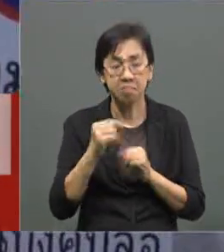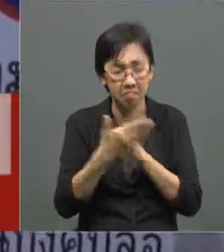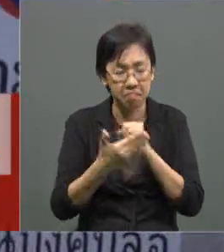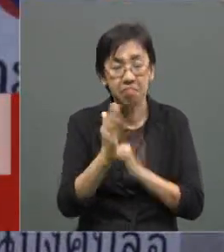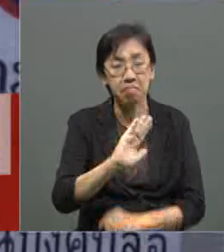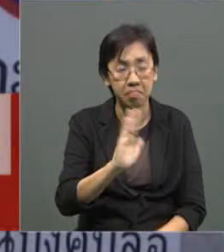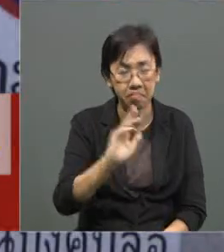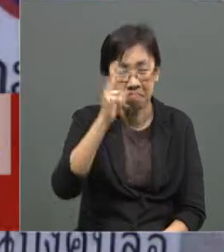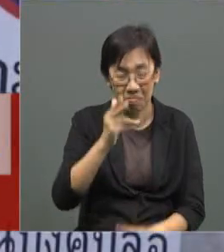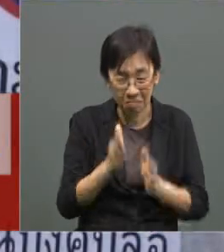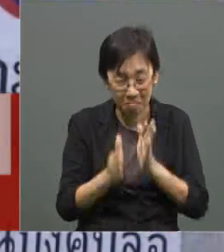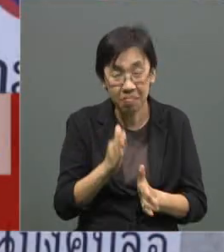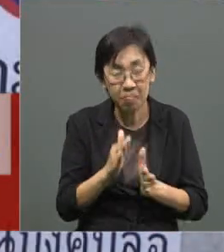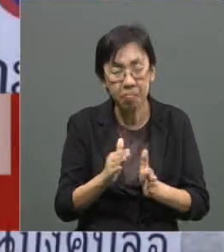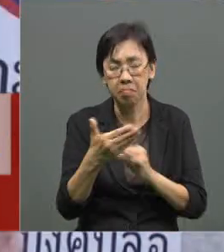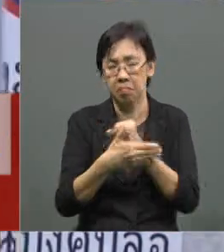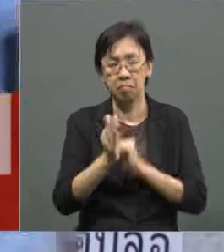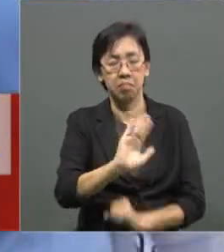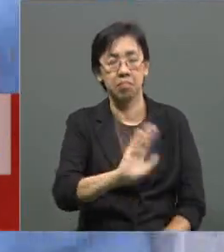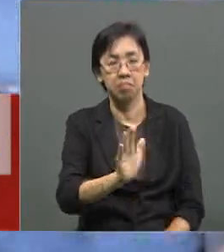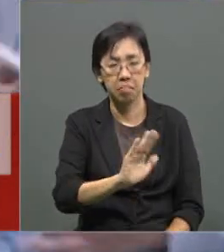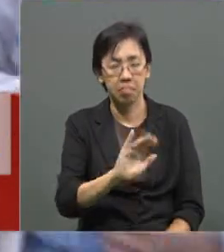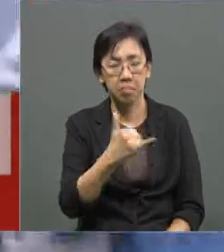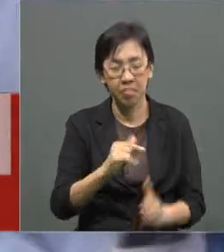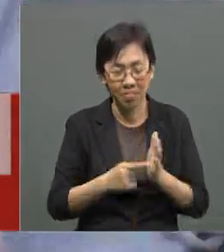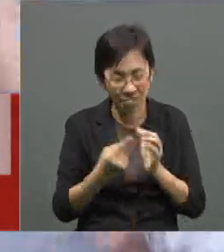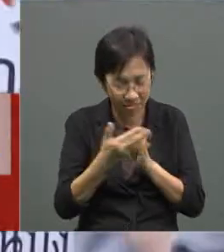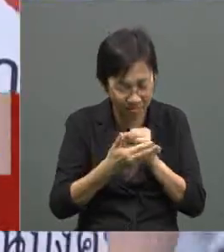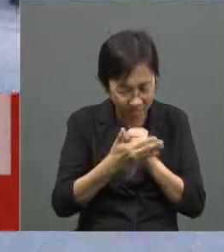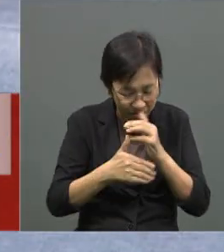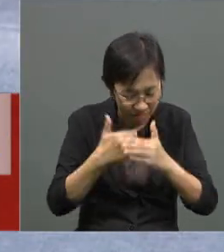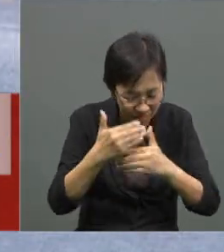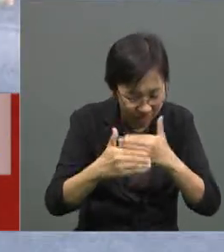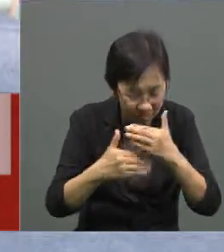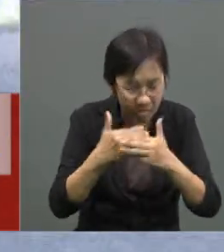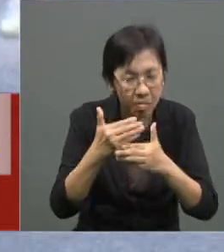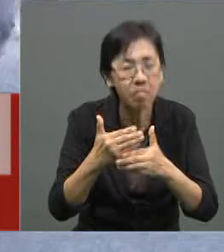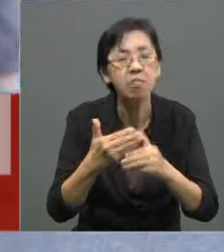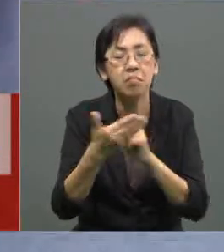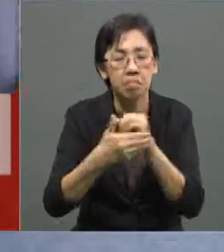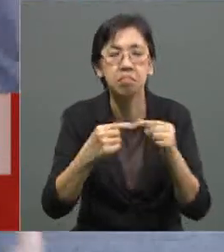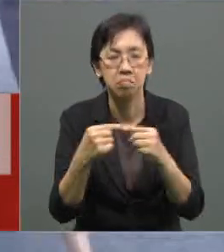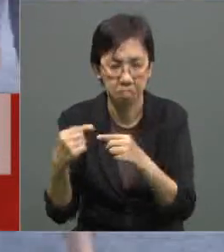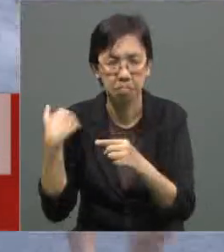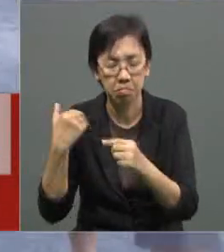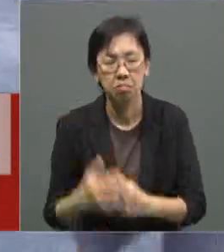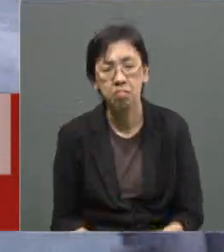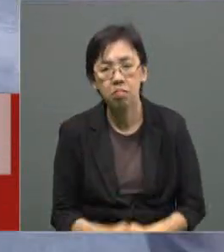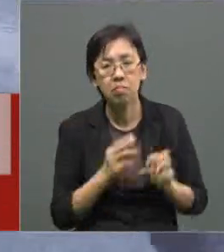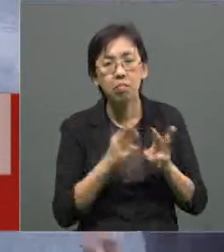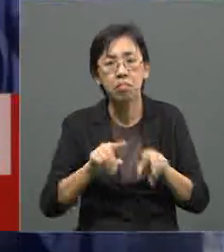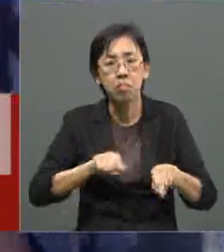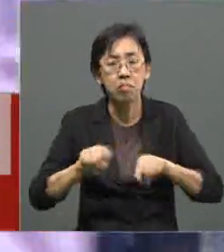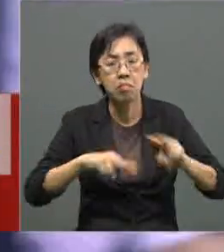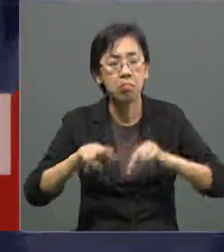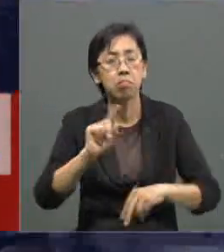แต่มันคือจุดเริ่มต้นที่จะนำพาเยาวชนไปสู่การใช้สารเสพติดอื่นๆฮะทีนี้สิ่งที่จะมาควบคุมล่ะกฎ